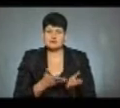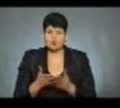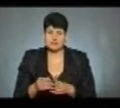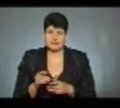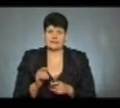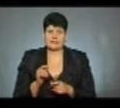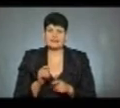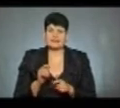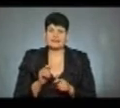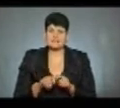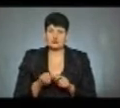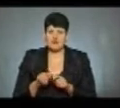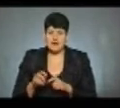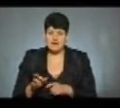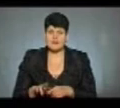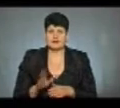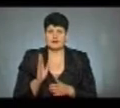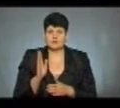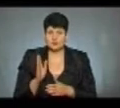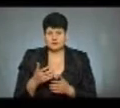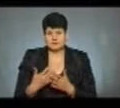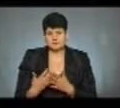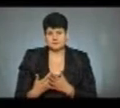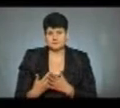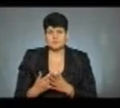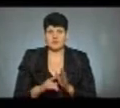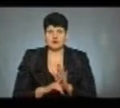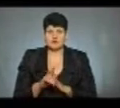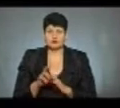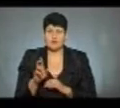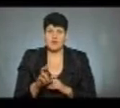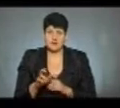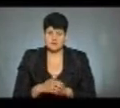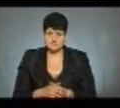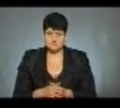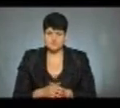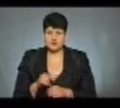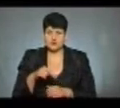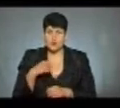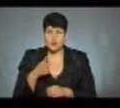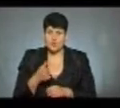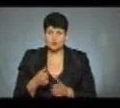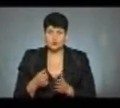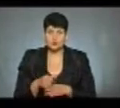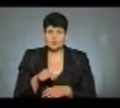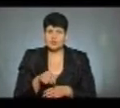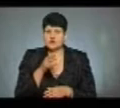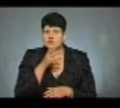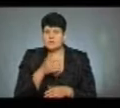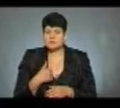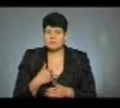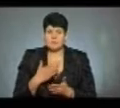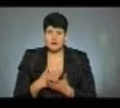тестування, яке йому надійде орієнтовно на початку березня цього року. До цього часу ми